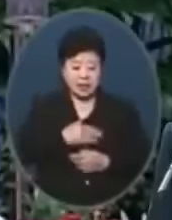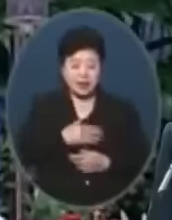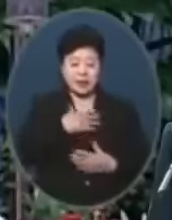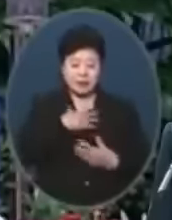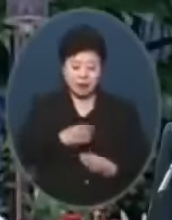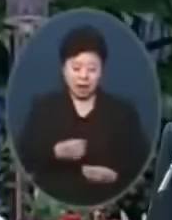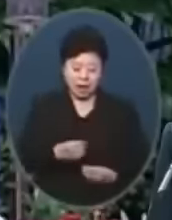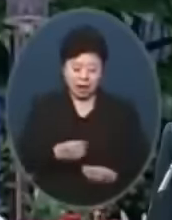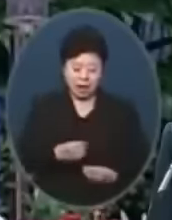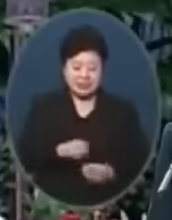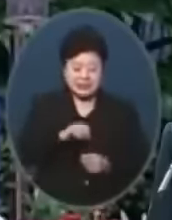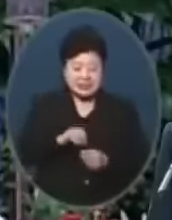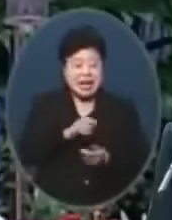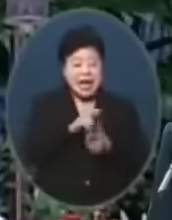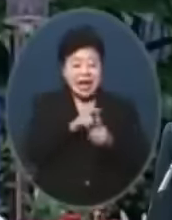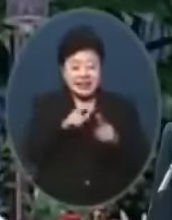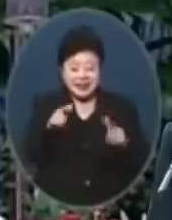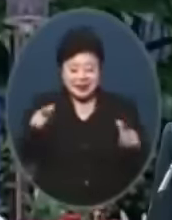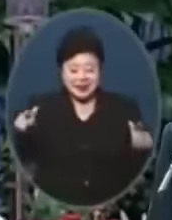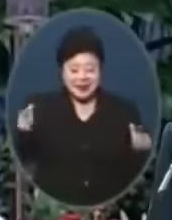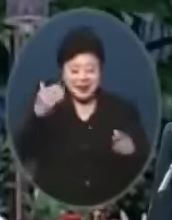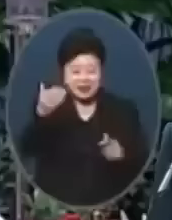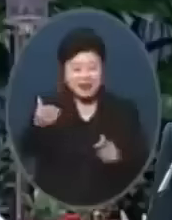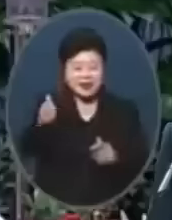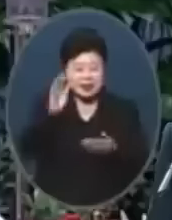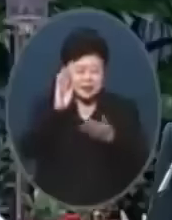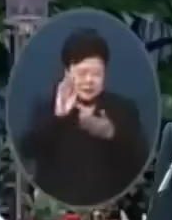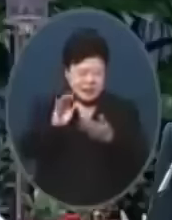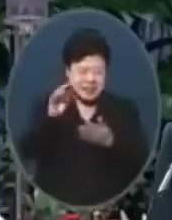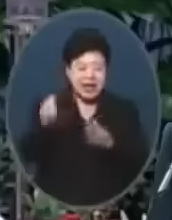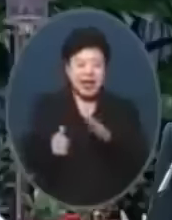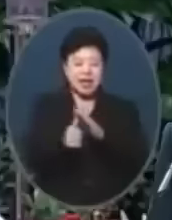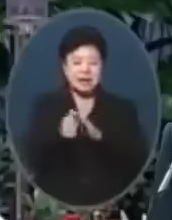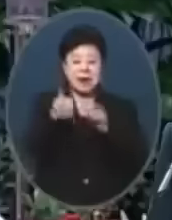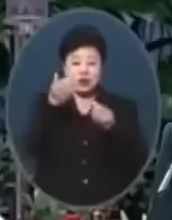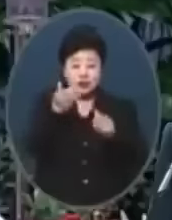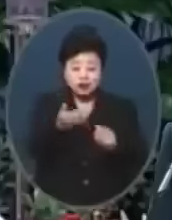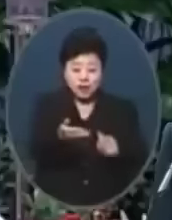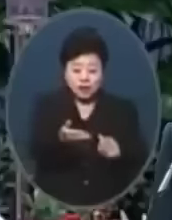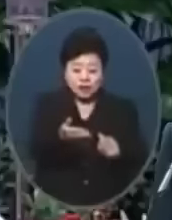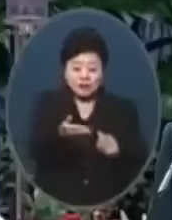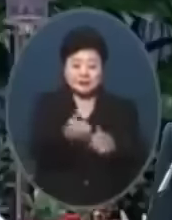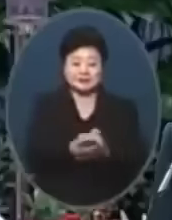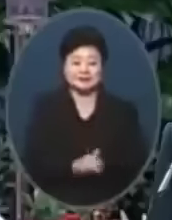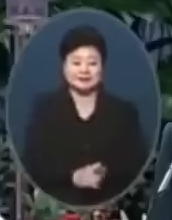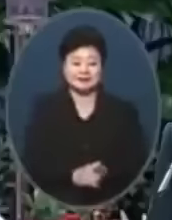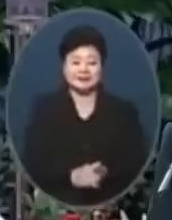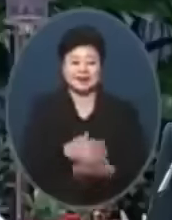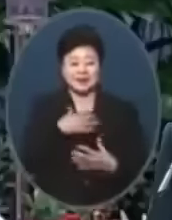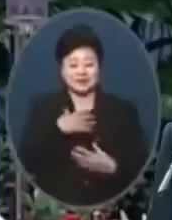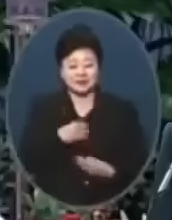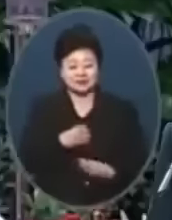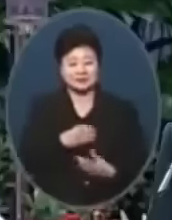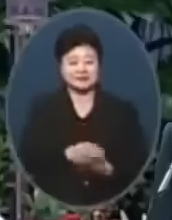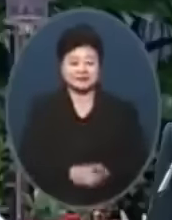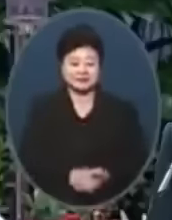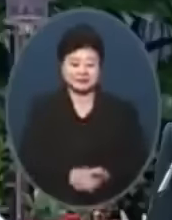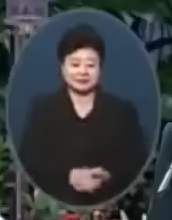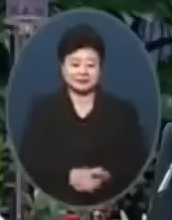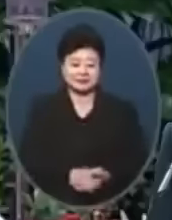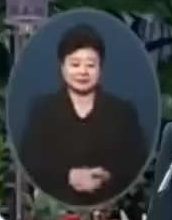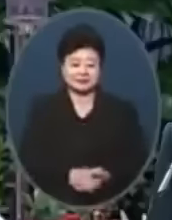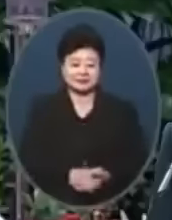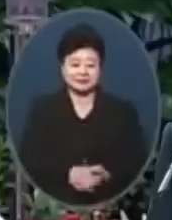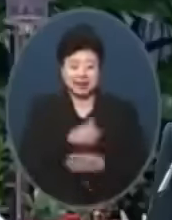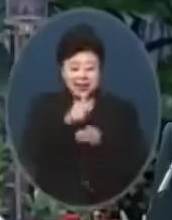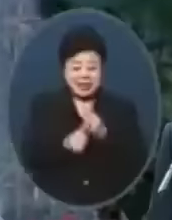평안이요 재앙이 아니니라. 너희에게 미래와 희망을 주는 것이라.